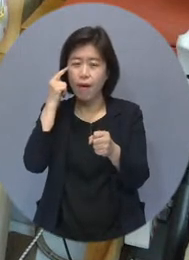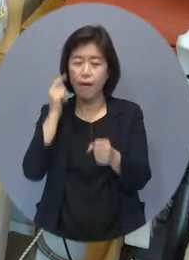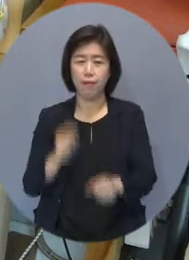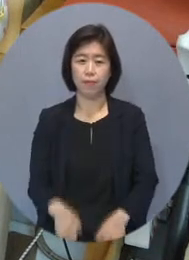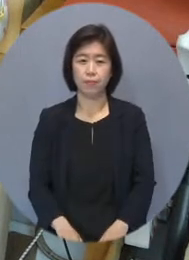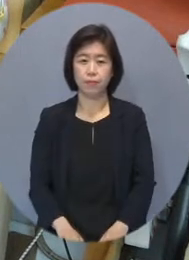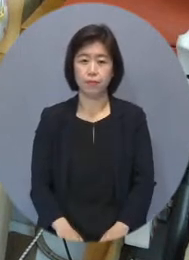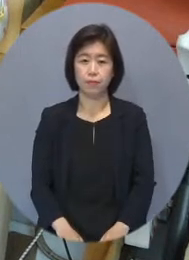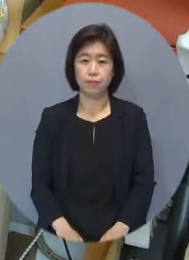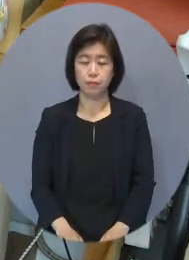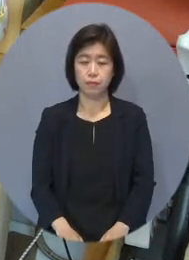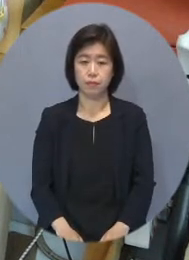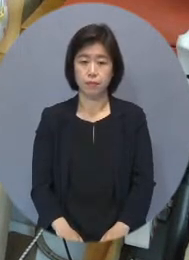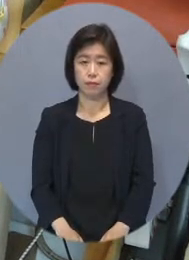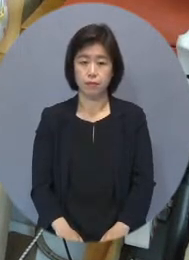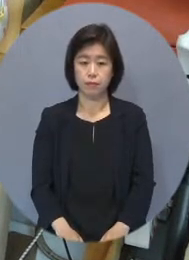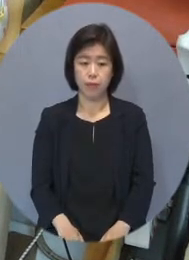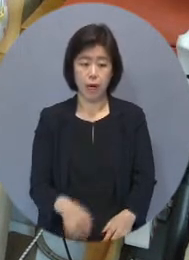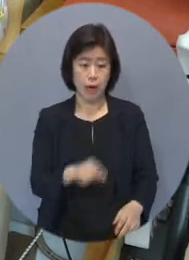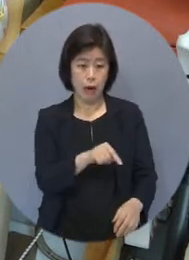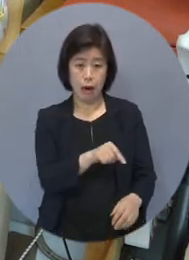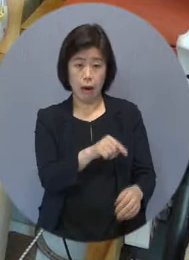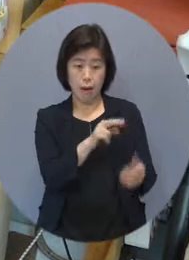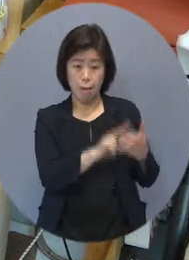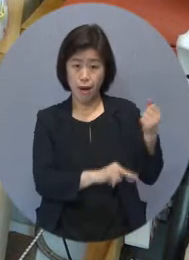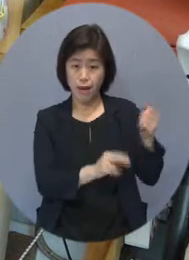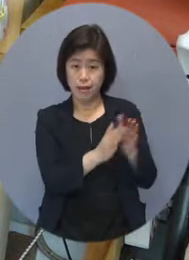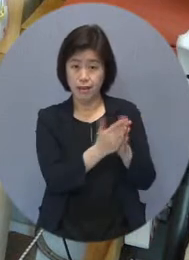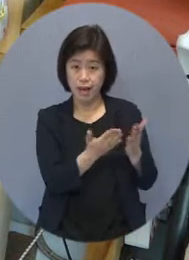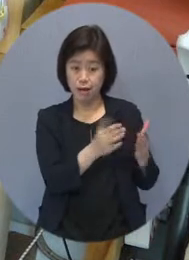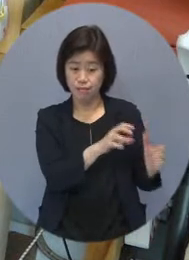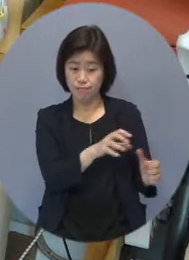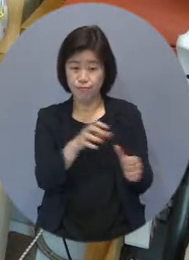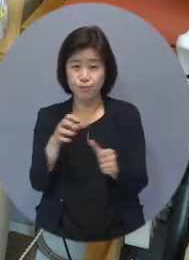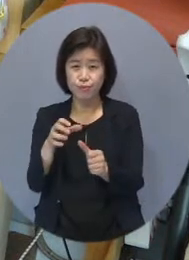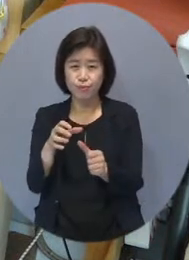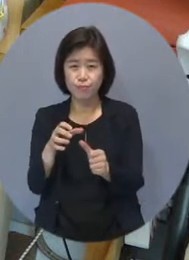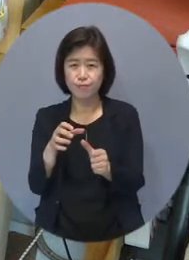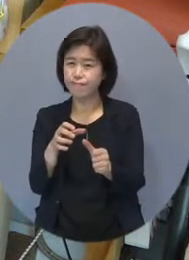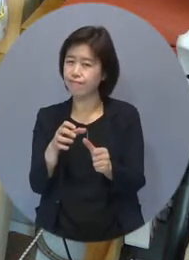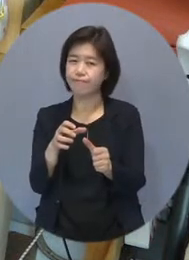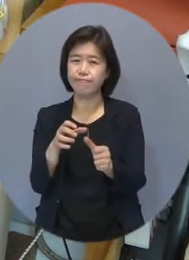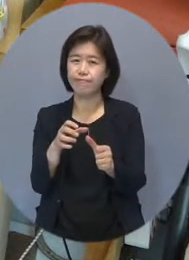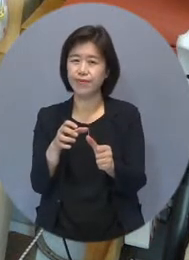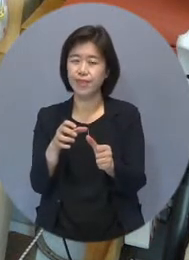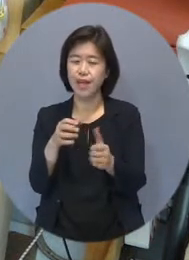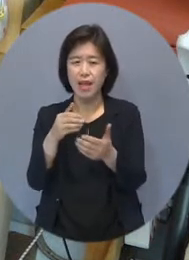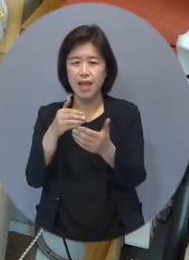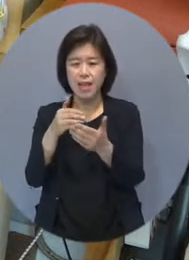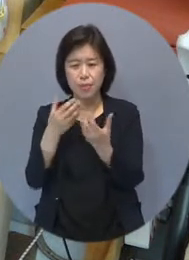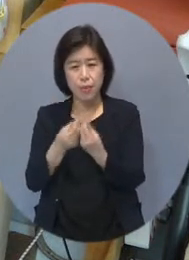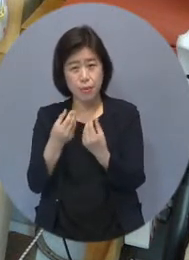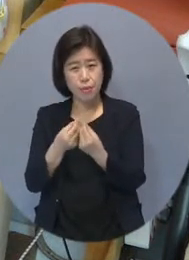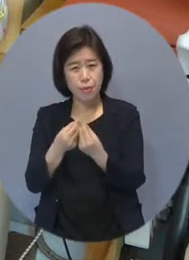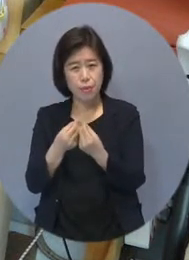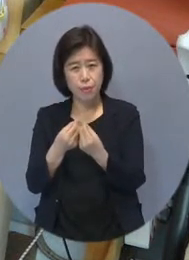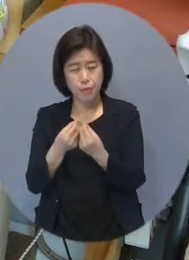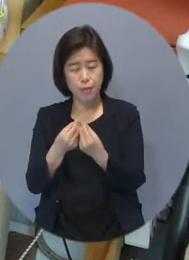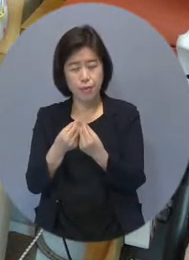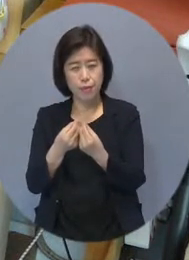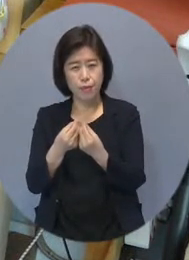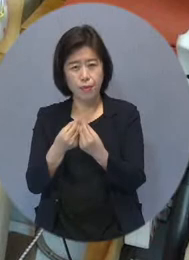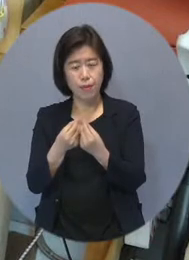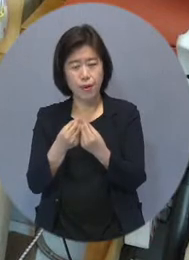있으신가요? 사실 기존에 있는 동화책을 그대로 옮기기에는 텍스트가 약간 시각적인 중심이 많이 되어 있어요. 기존에